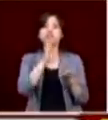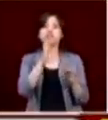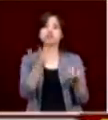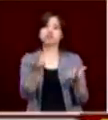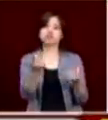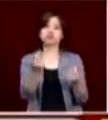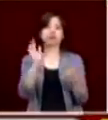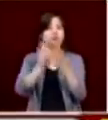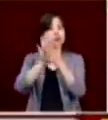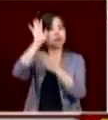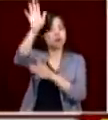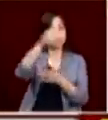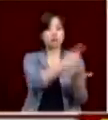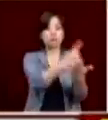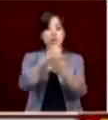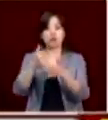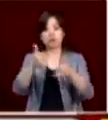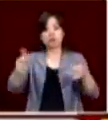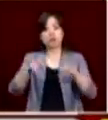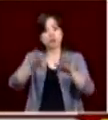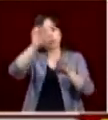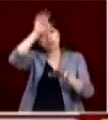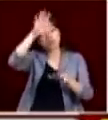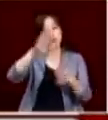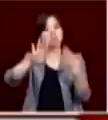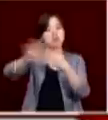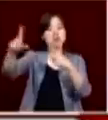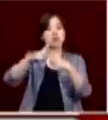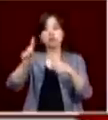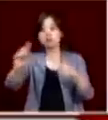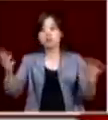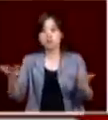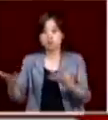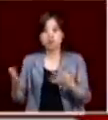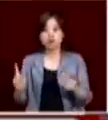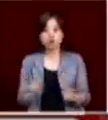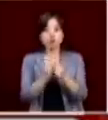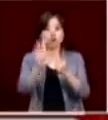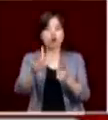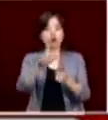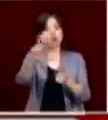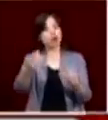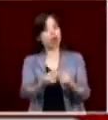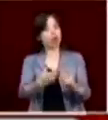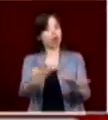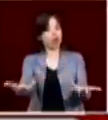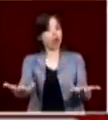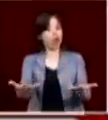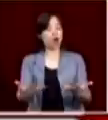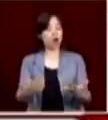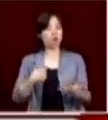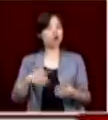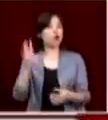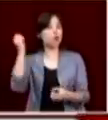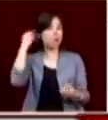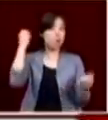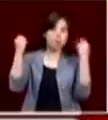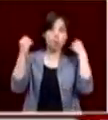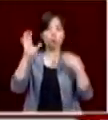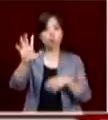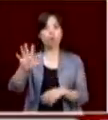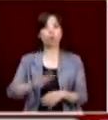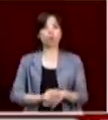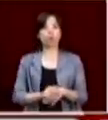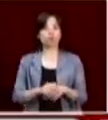讲以后，咱所有的民进党啊，其他代志当着的事，你要怎处理？咱也有听到讲，这